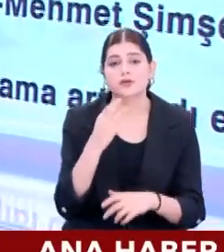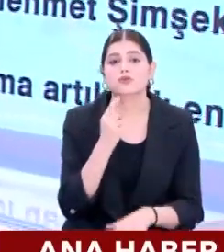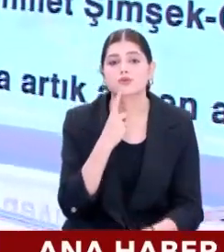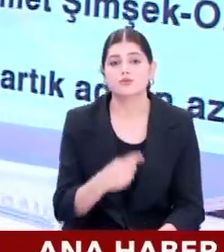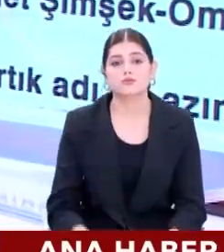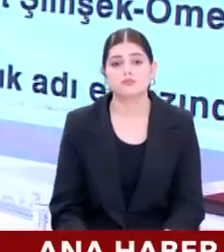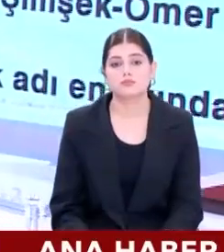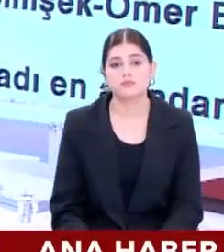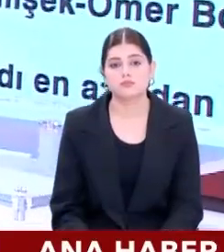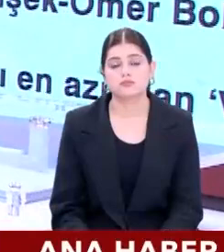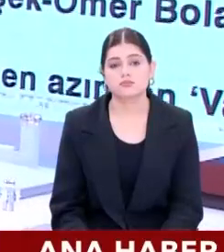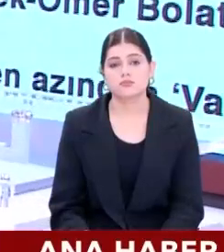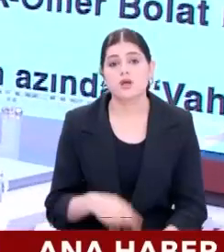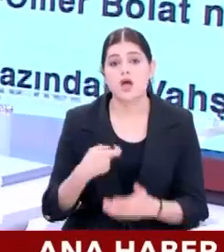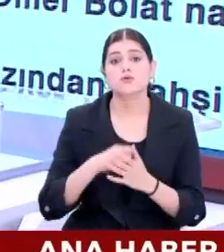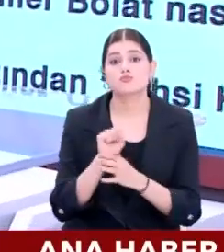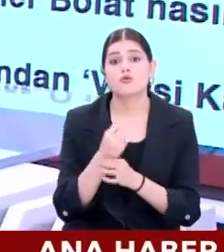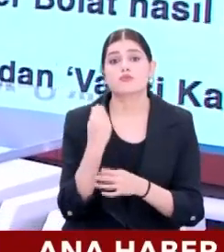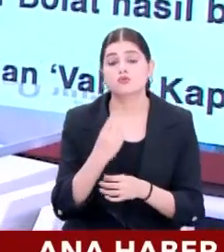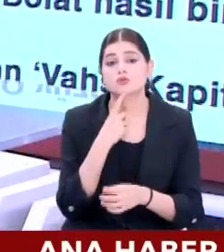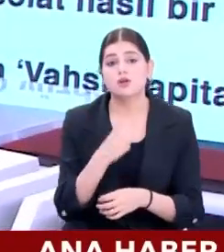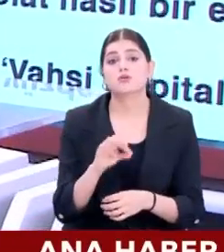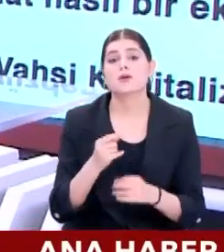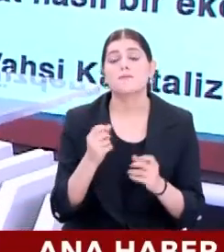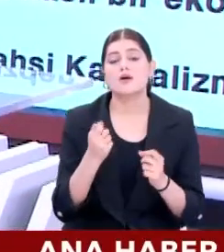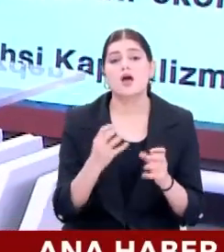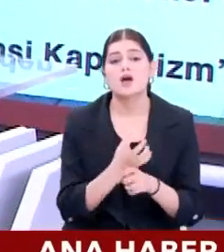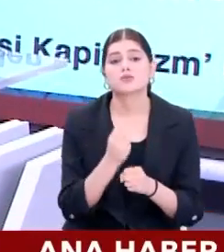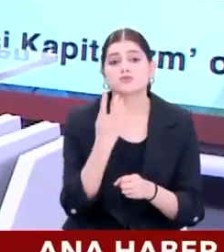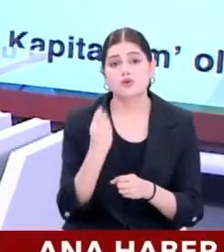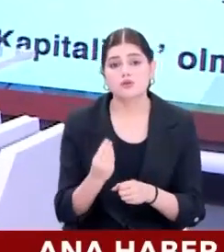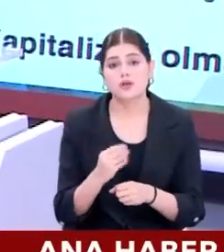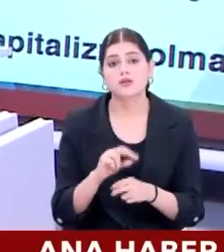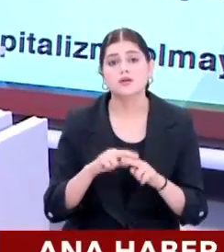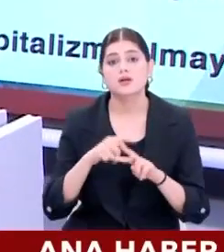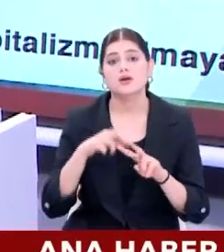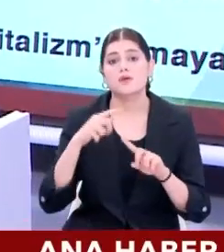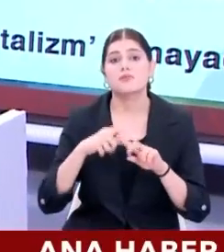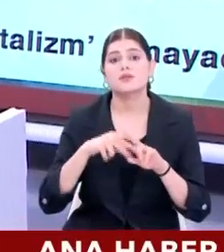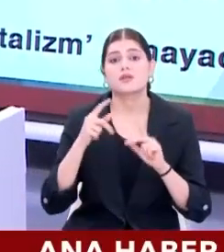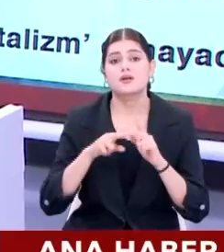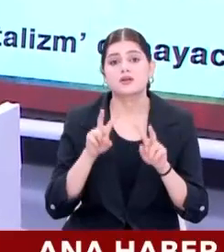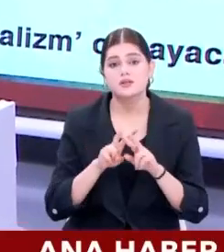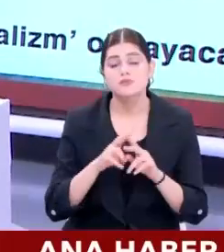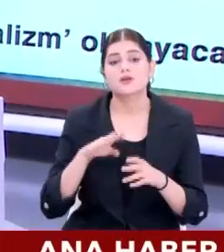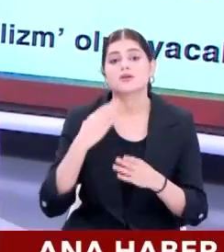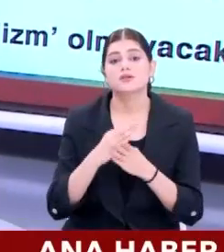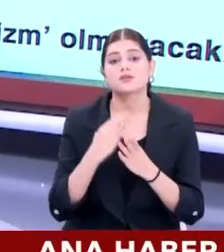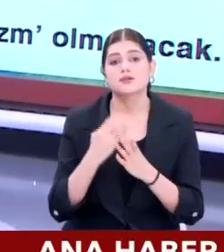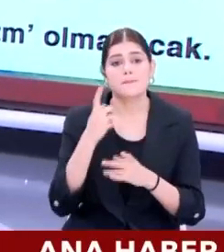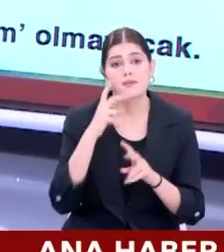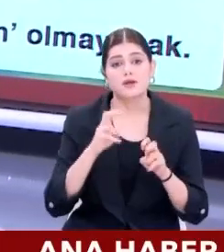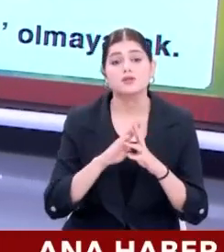İşinin ehli bir isim Dolayısıyla bu ekolden dar gelirli hem kapitalizmin piyasanın ilkelerini gözeterek